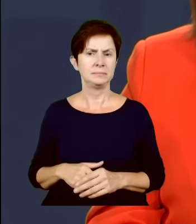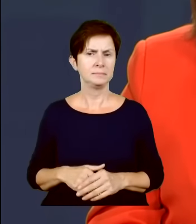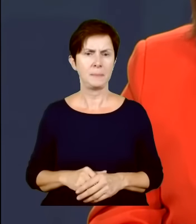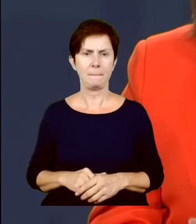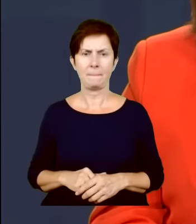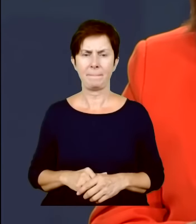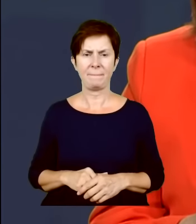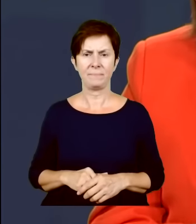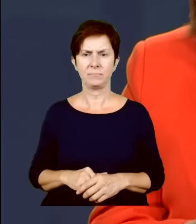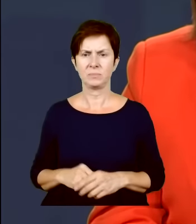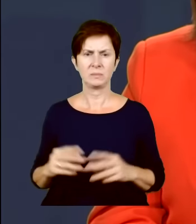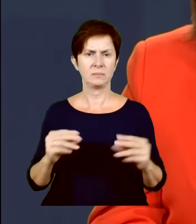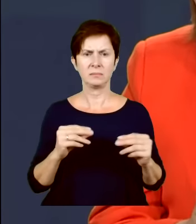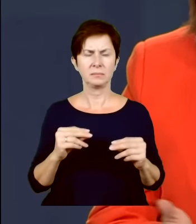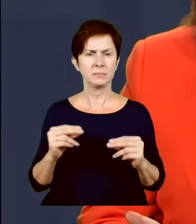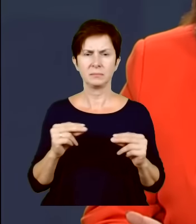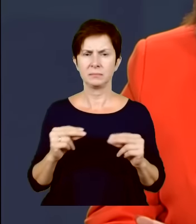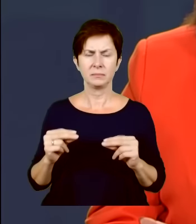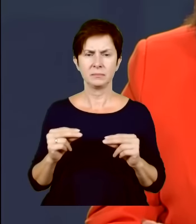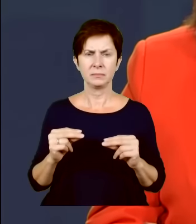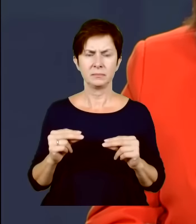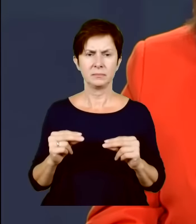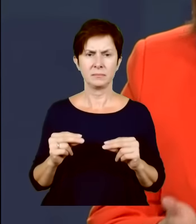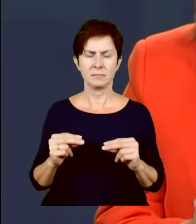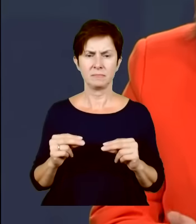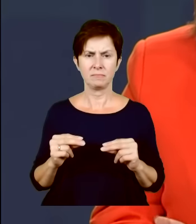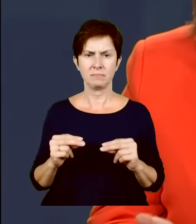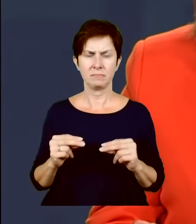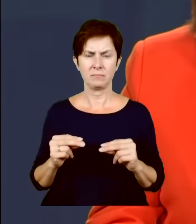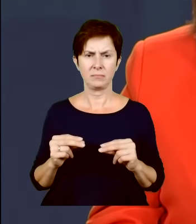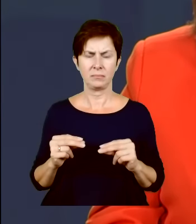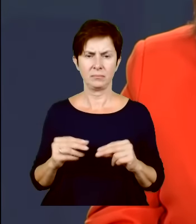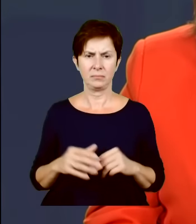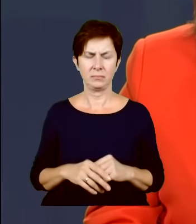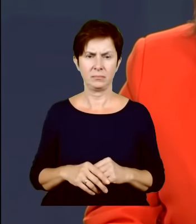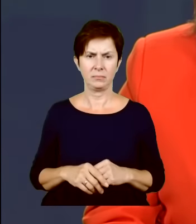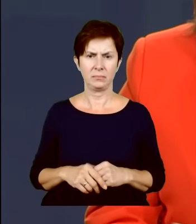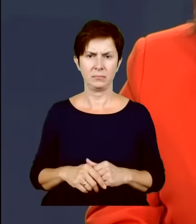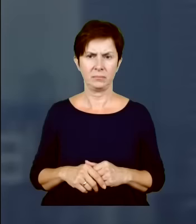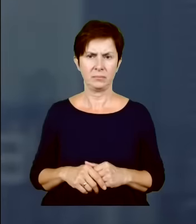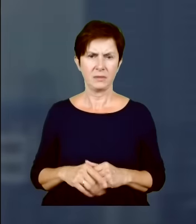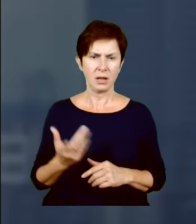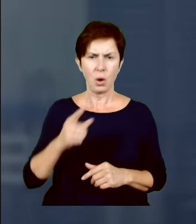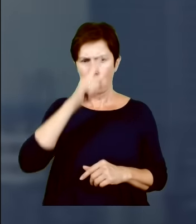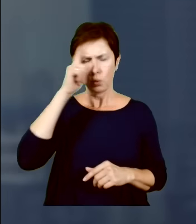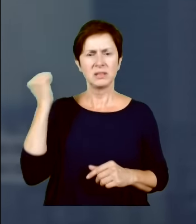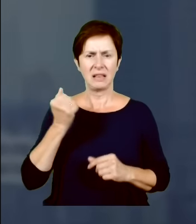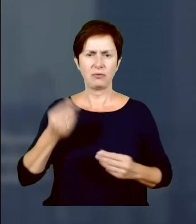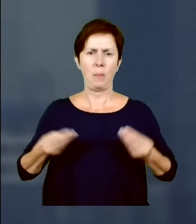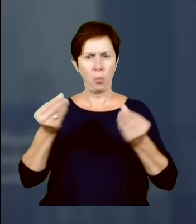potr którzy są gotowi No każde pieniądze dać żeby tylko leczyć ich bliską ale słusznej